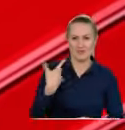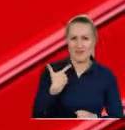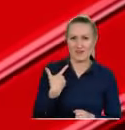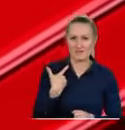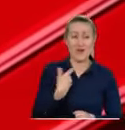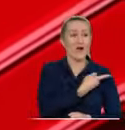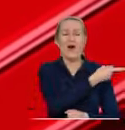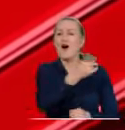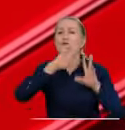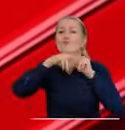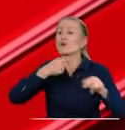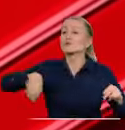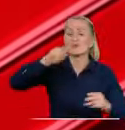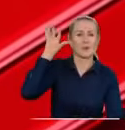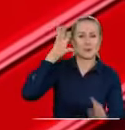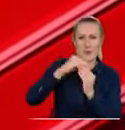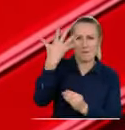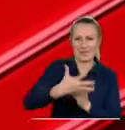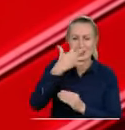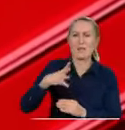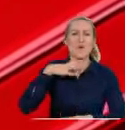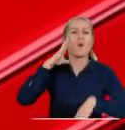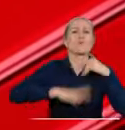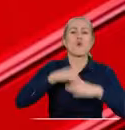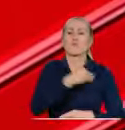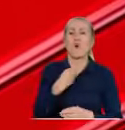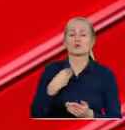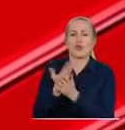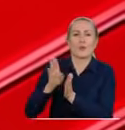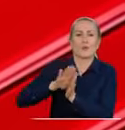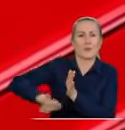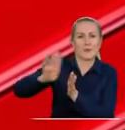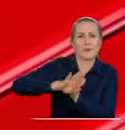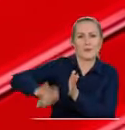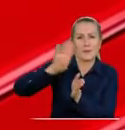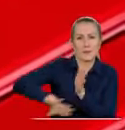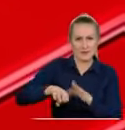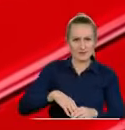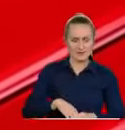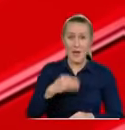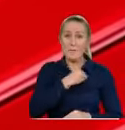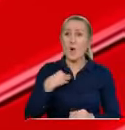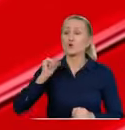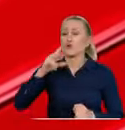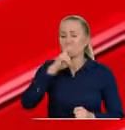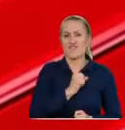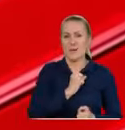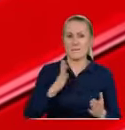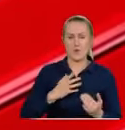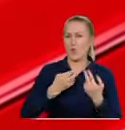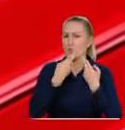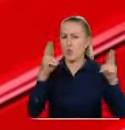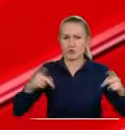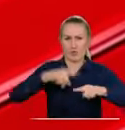przez ostatnie 5 lat budowali Polskę zaściankową. Polskę, w której rosły dysproporcje społeczne, w której to